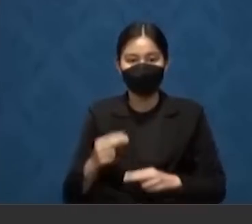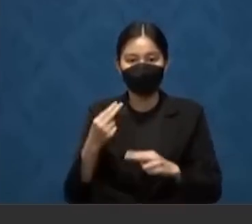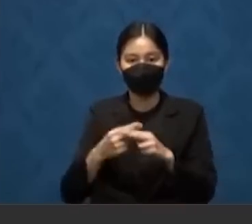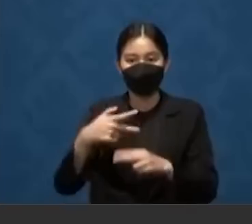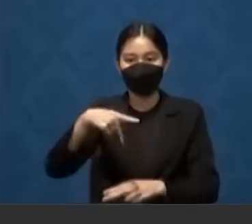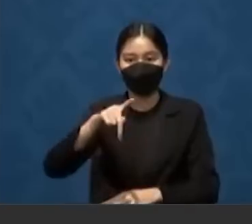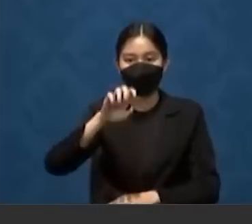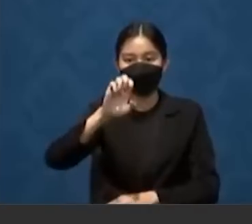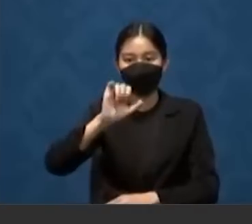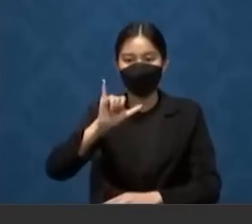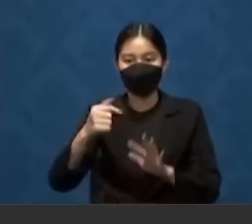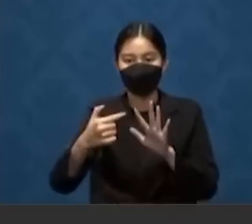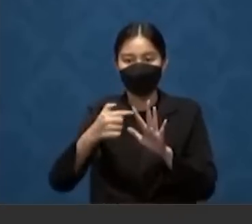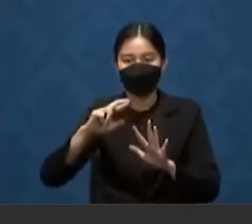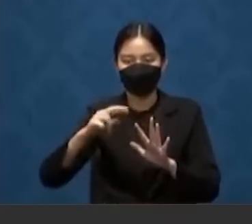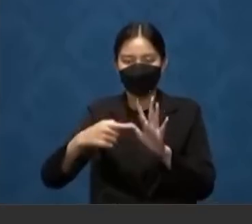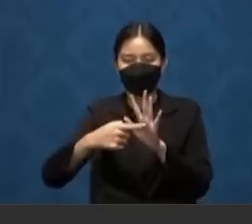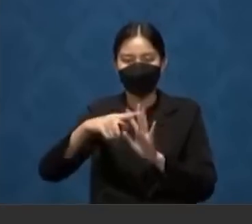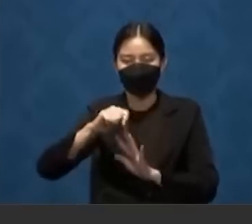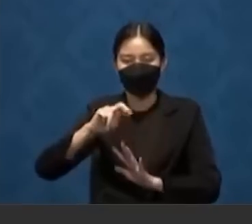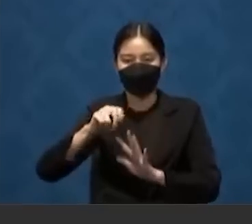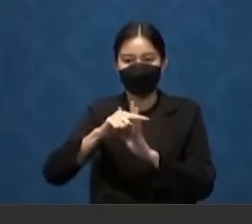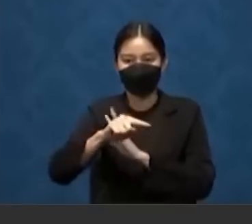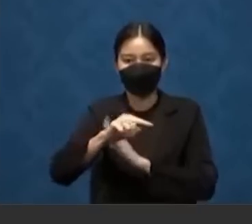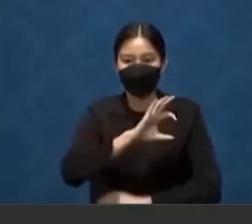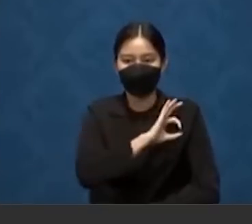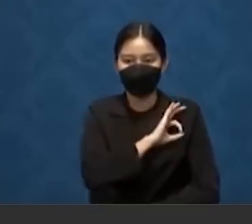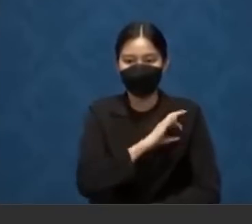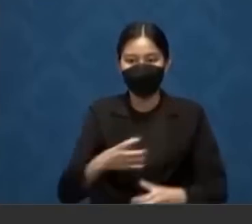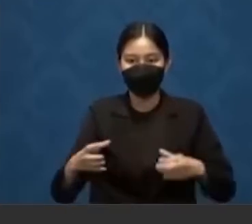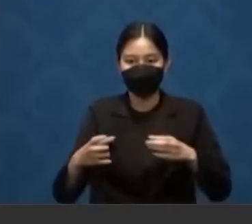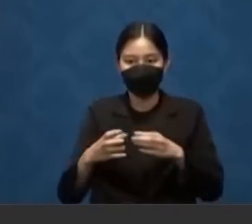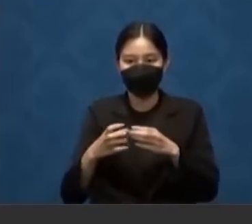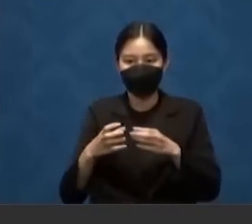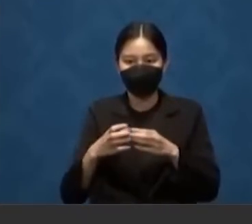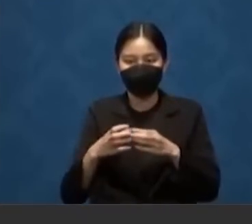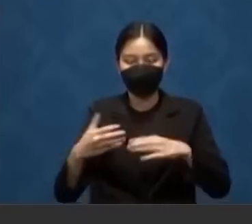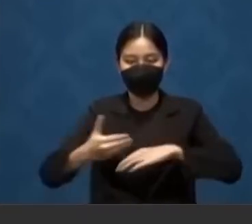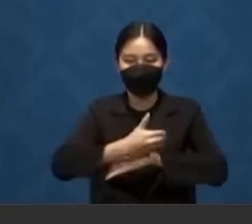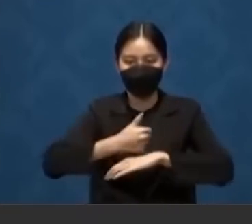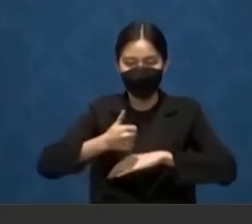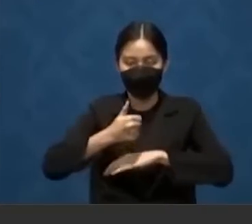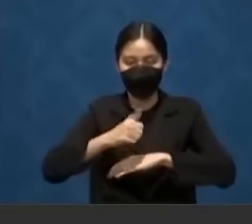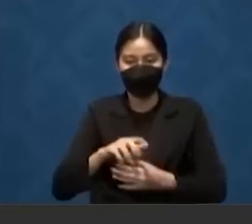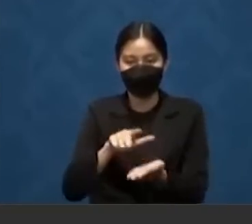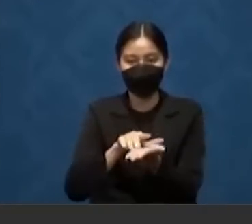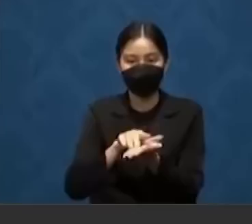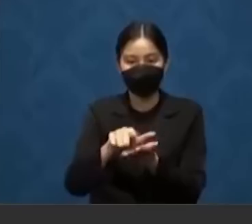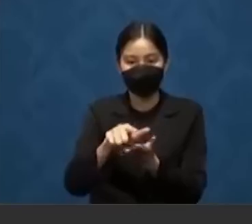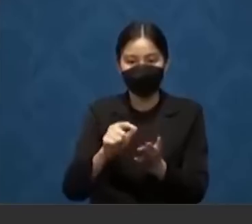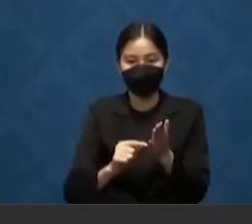3. นางสาวปีรัฐ ที่ยับไรัฐสมาชิสภาผู้แทนรัศดร พักรื่อชาติ